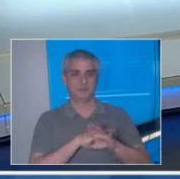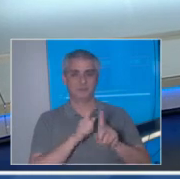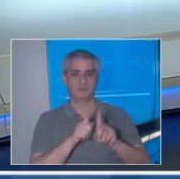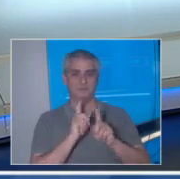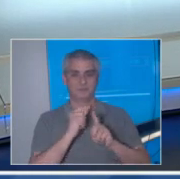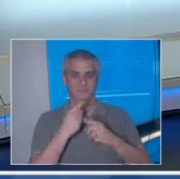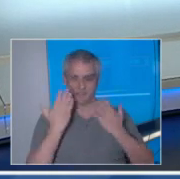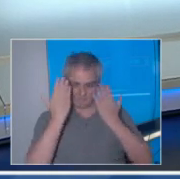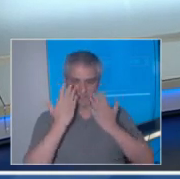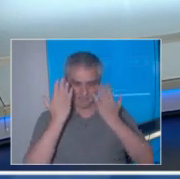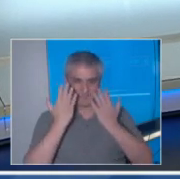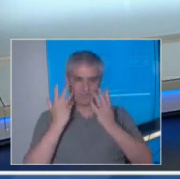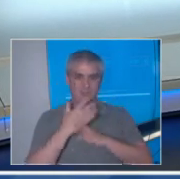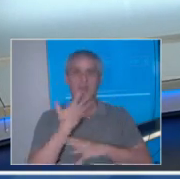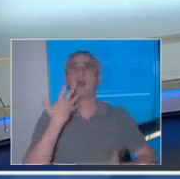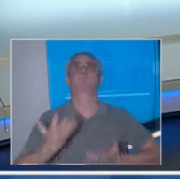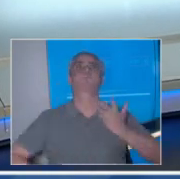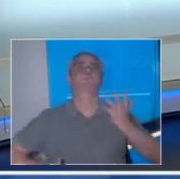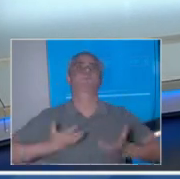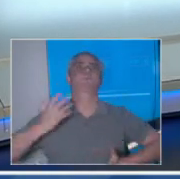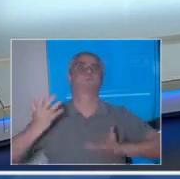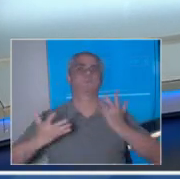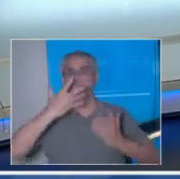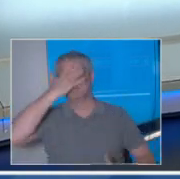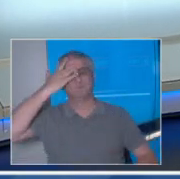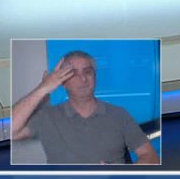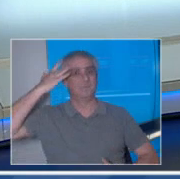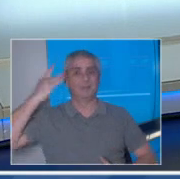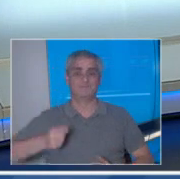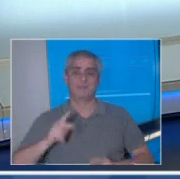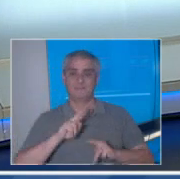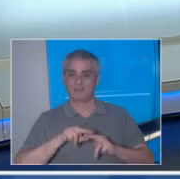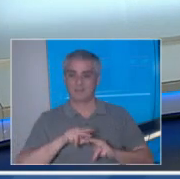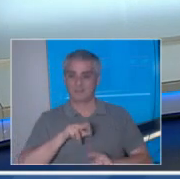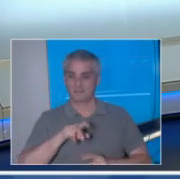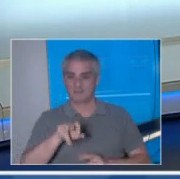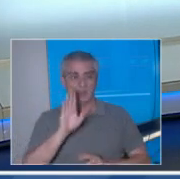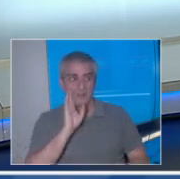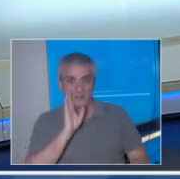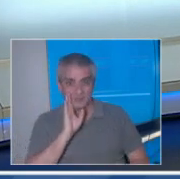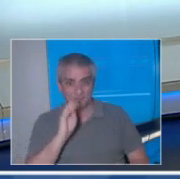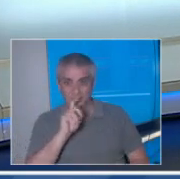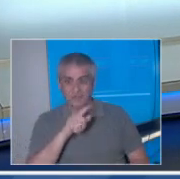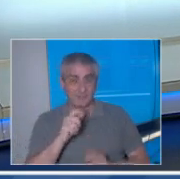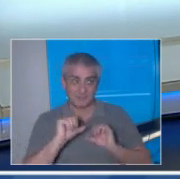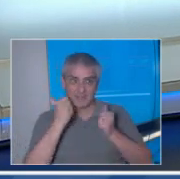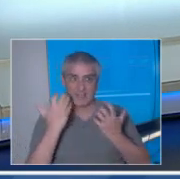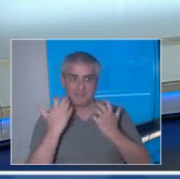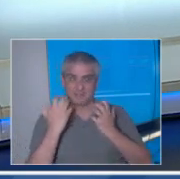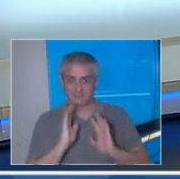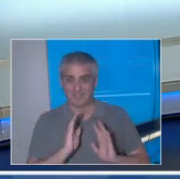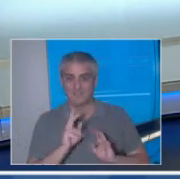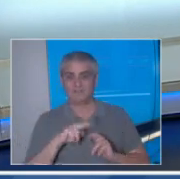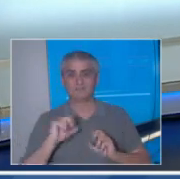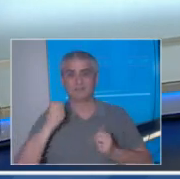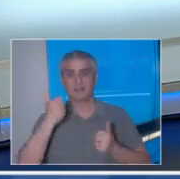שצריך לחלק מגבות ספא, כשאני נכנס לרוב שחם פה! סאונה יבשה. ואז אני הולך ולוחש למישל באוזן, תדליק קצת את המזגן,